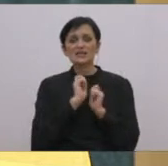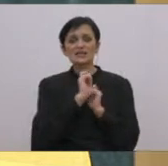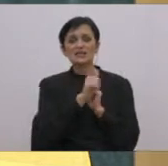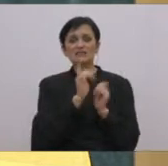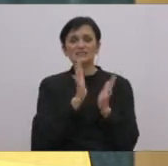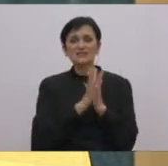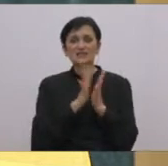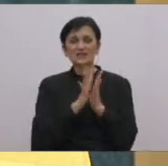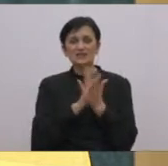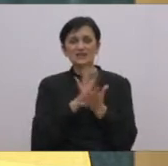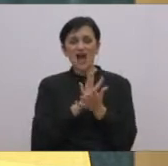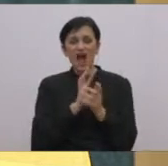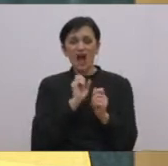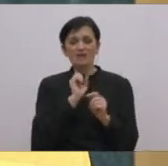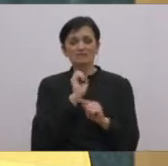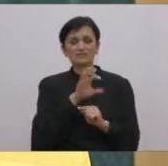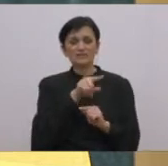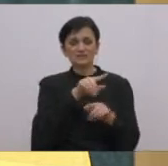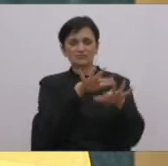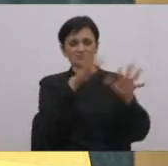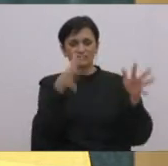რაც რა თქმა უნდა,